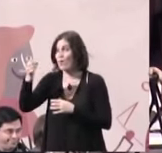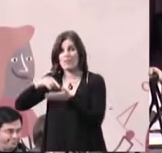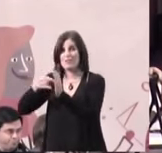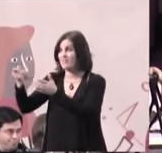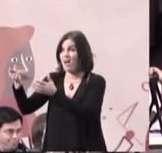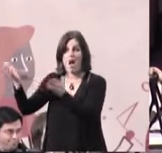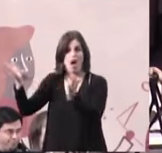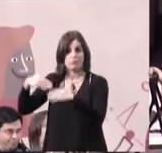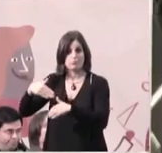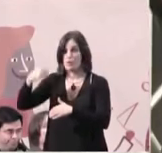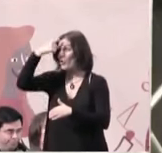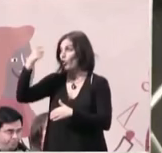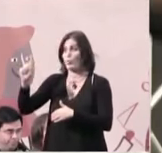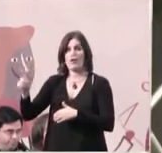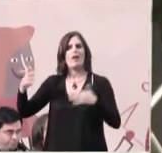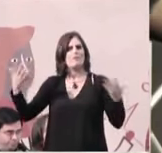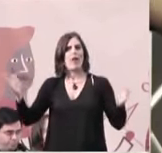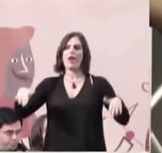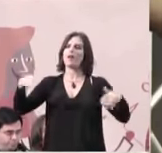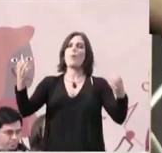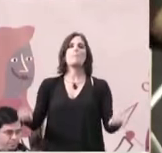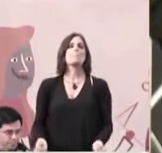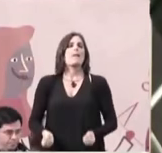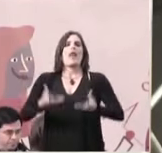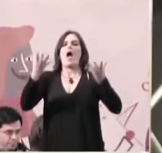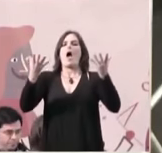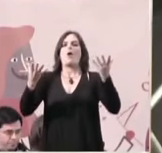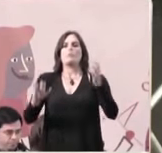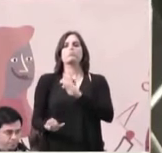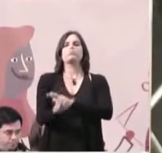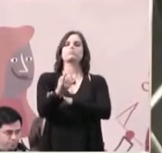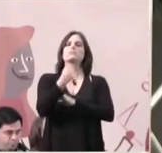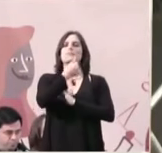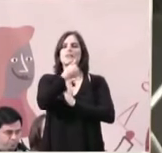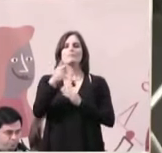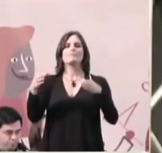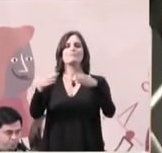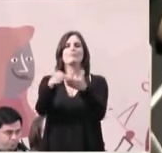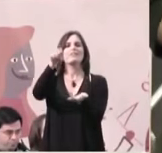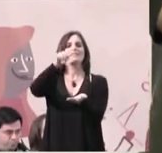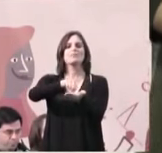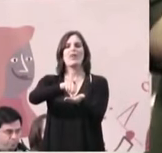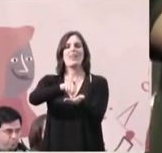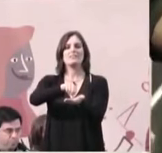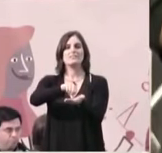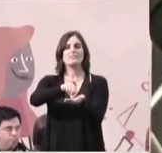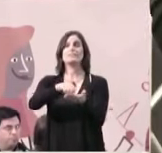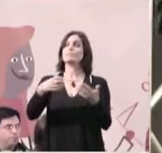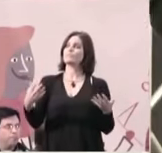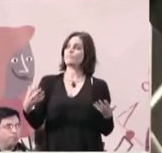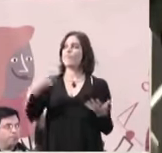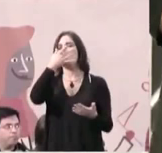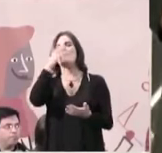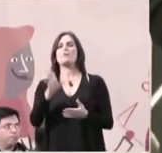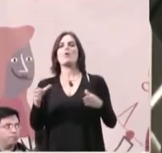alternativa ja no s'ho creu ningú, aleshores, miraculosament, com ja deien abans, apareix una cosa anomenada Ciutadans, que